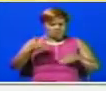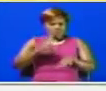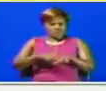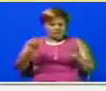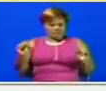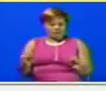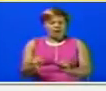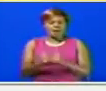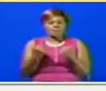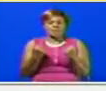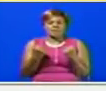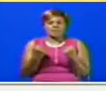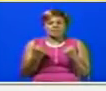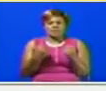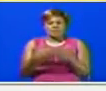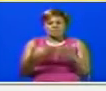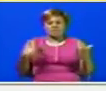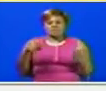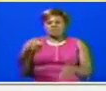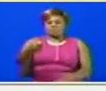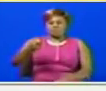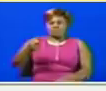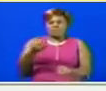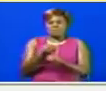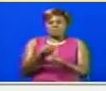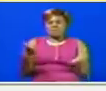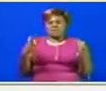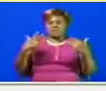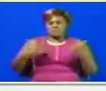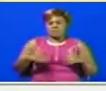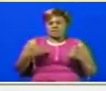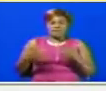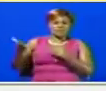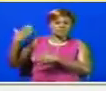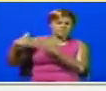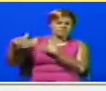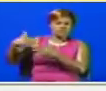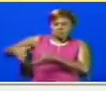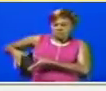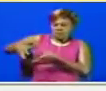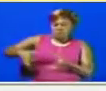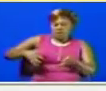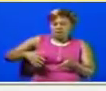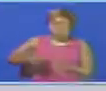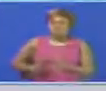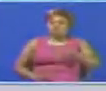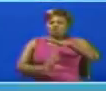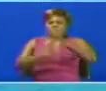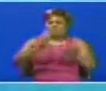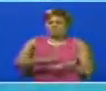hilo lilipotokea mbele ya mlango wa nyumba hiyo, wengi wao wakiwa wachezaji wa zamani wa timu ya Raga ya Top Fry Nakuru.